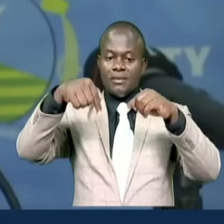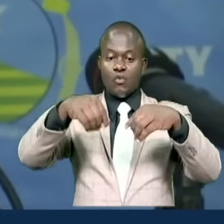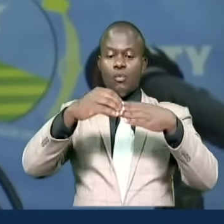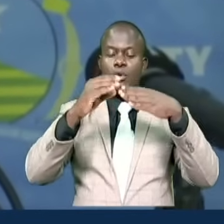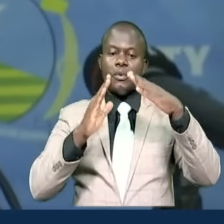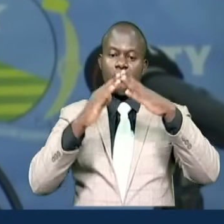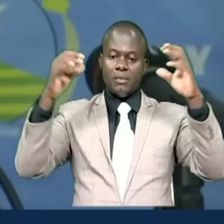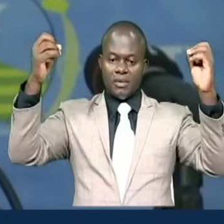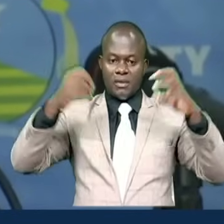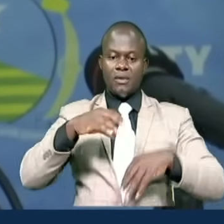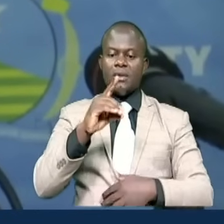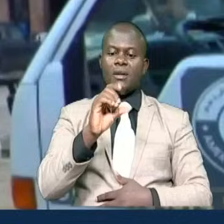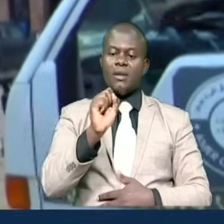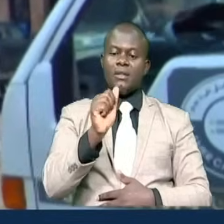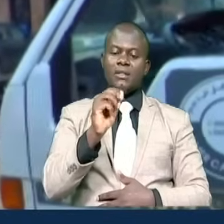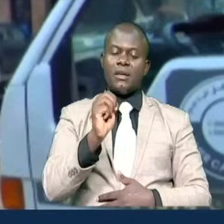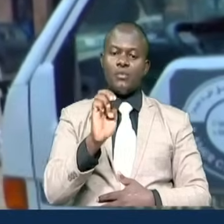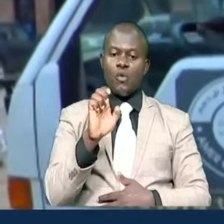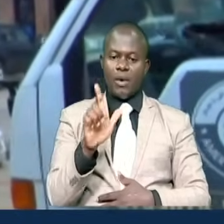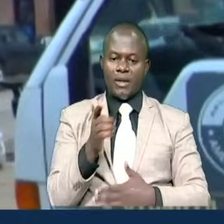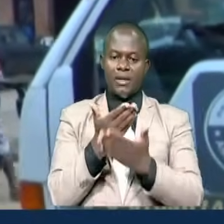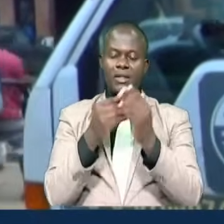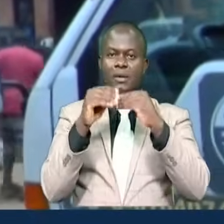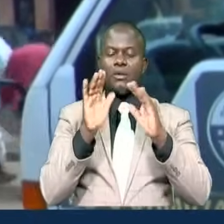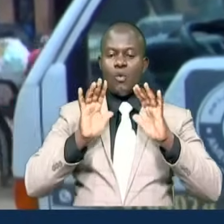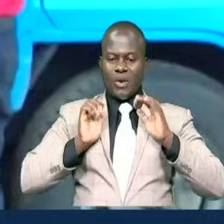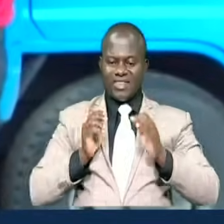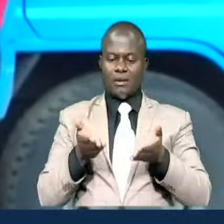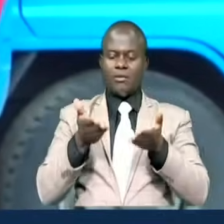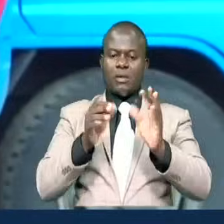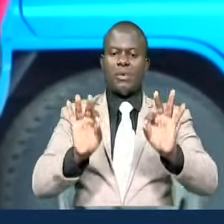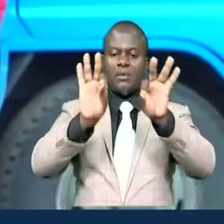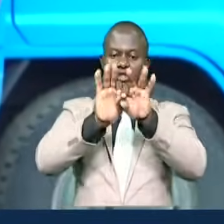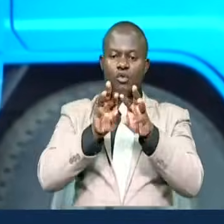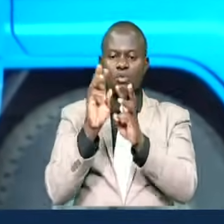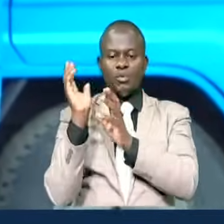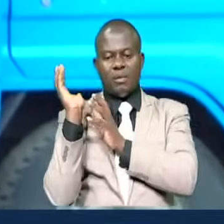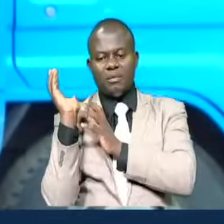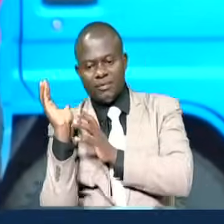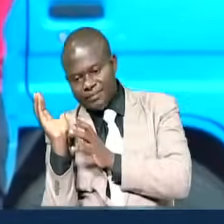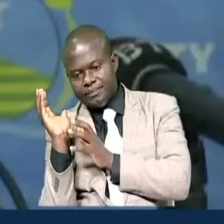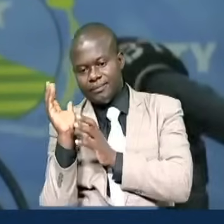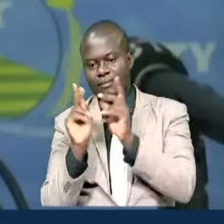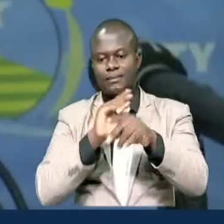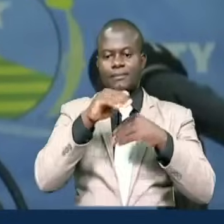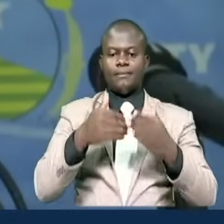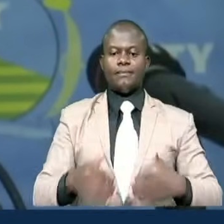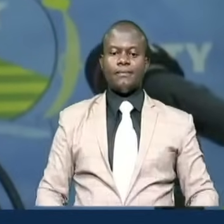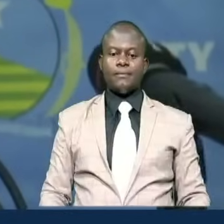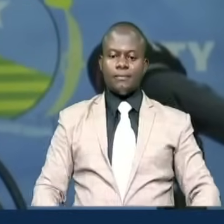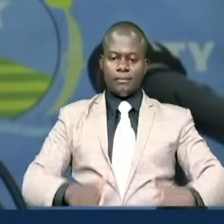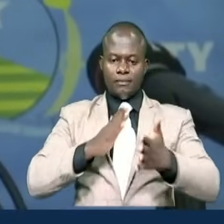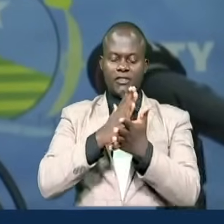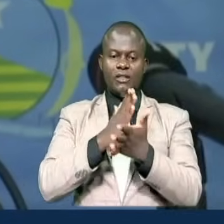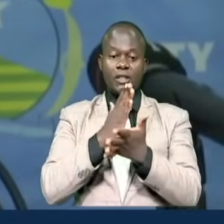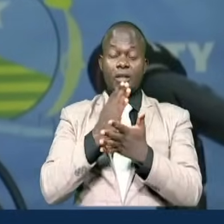umuyobozi w'umujyi wa Kigali Samuel Dusenge yumva yasabye abacuruzi kwirinda kuzamura ibiciro ku buryo byabera umutwaro abaturage nibyo koko twagiye tubibona